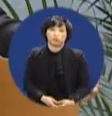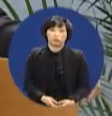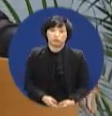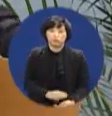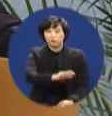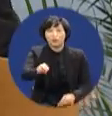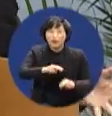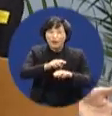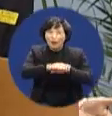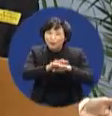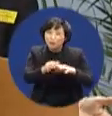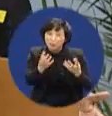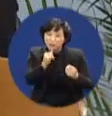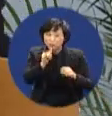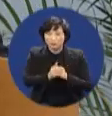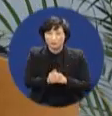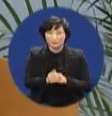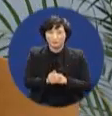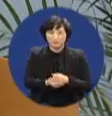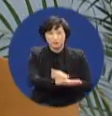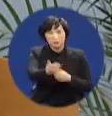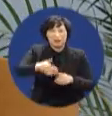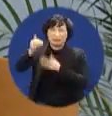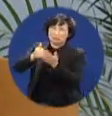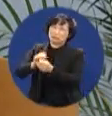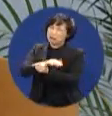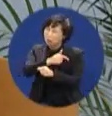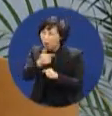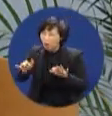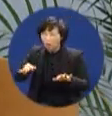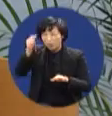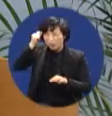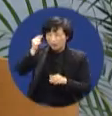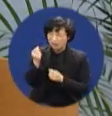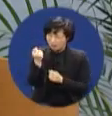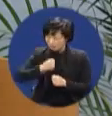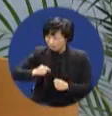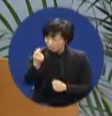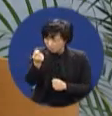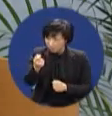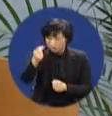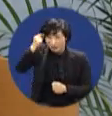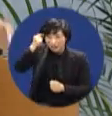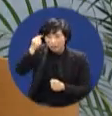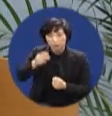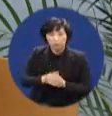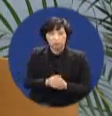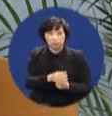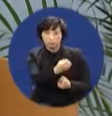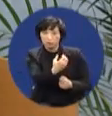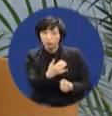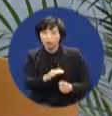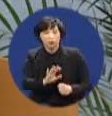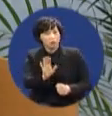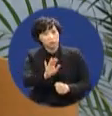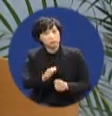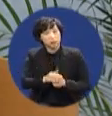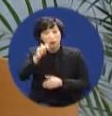마음대로 하잖아. 하나님의 사랑이신데 말이야 그걸 가지고 그러겠냐고 말이야. 그쯤 불순종했다고.